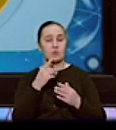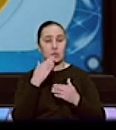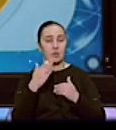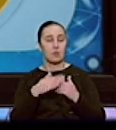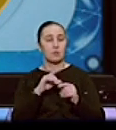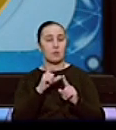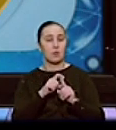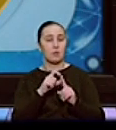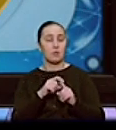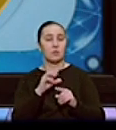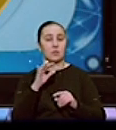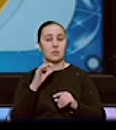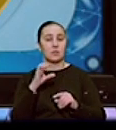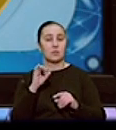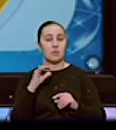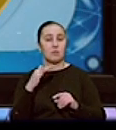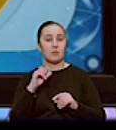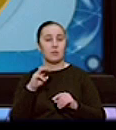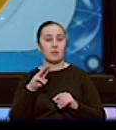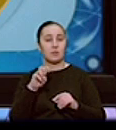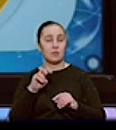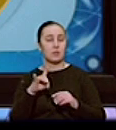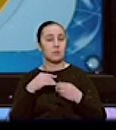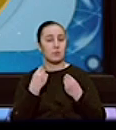yaqin ma'noli sifatlar berilgan?